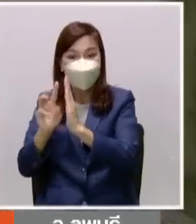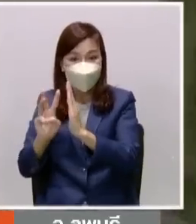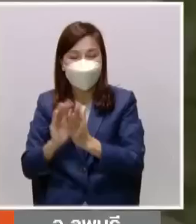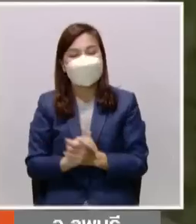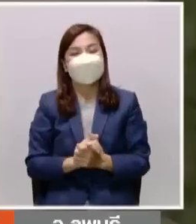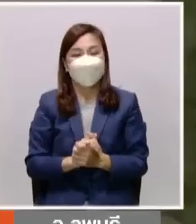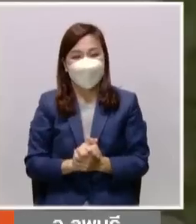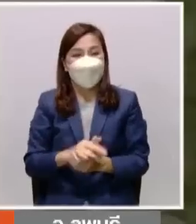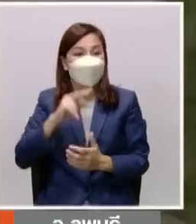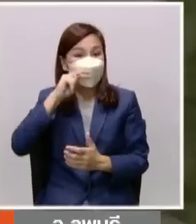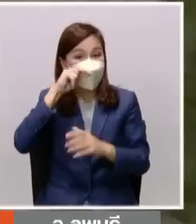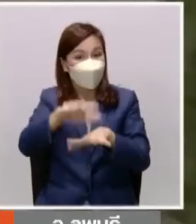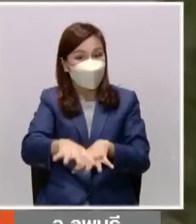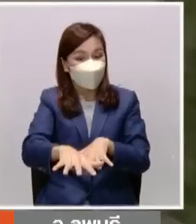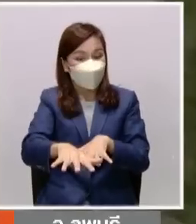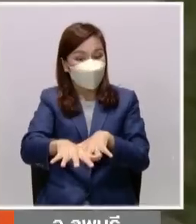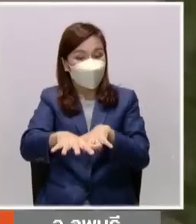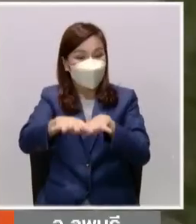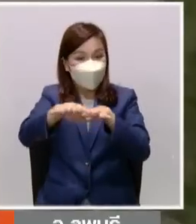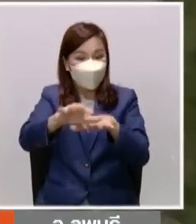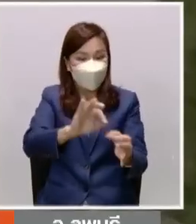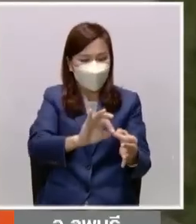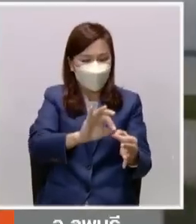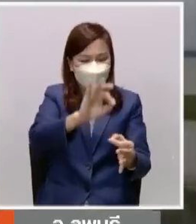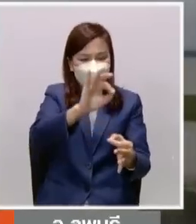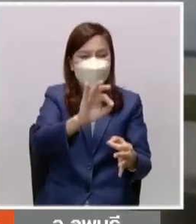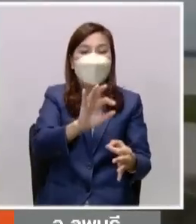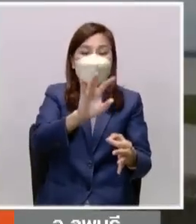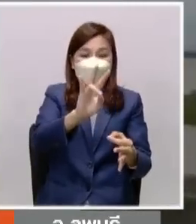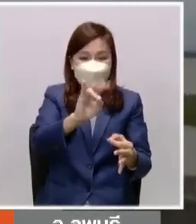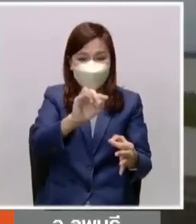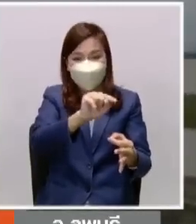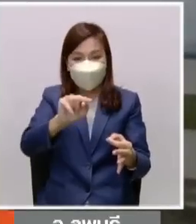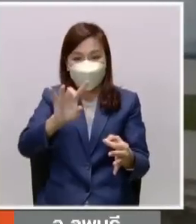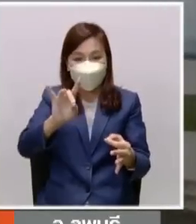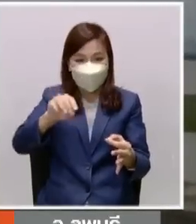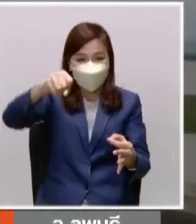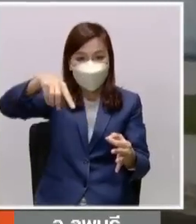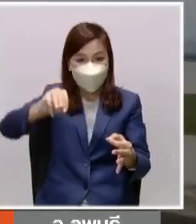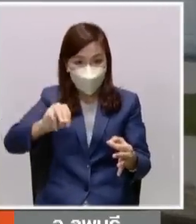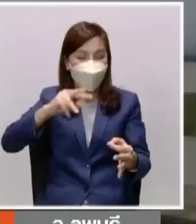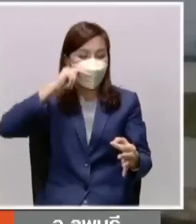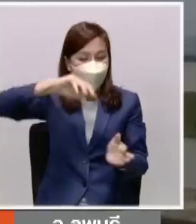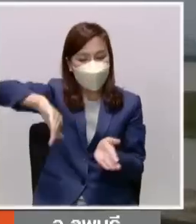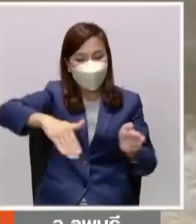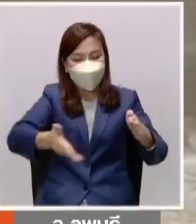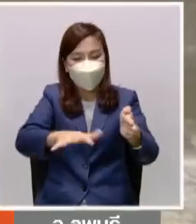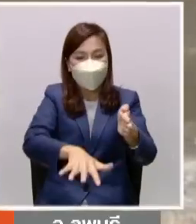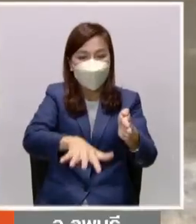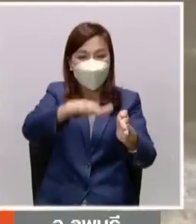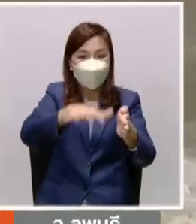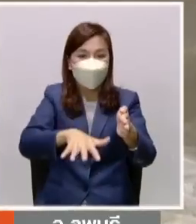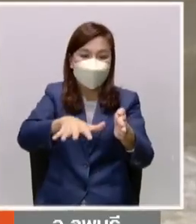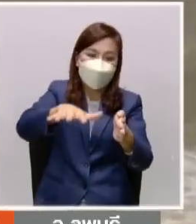ในแม่น้ำป่าสักเพิ่มสูงขึ้นอีกประมาณ 70มาถึง 80เซนติเมตรระดับน้ำที่เพิ่มสูงขึ้นยังอยู่ในลำน้ำไม่เกิด